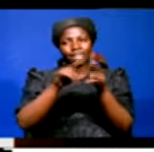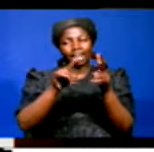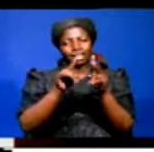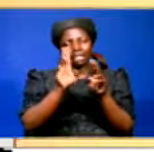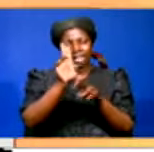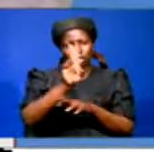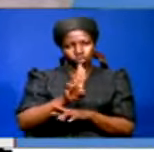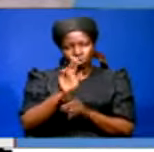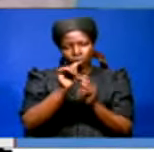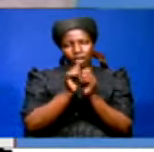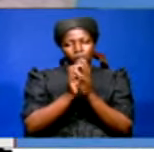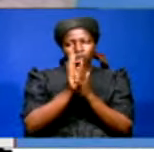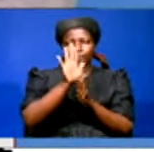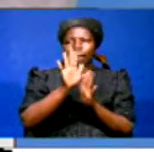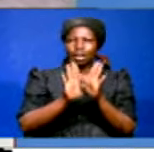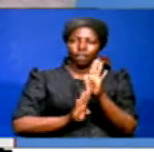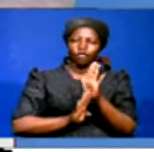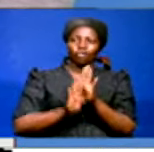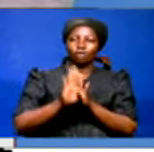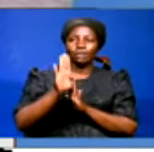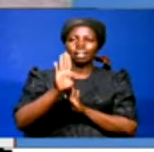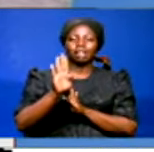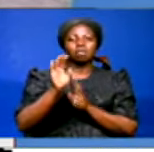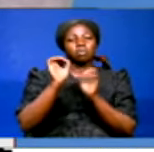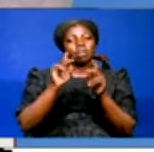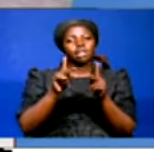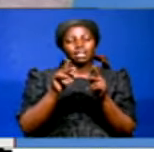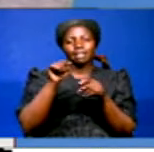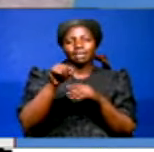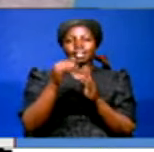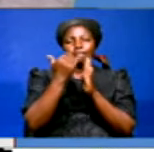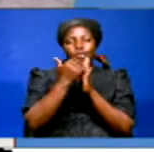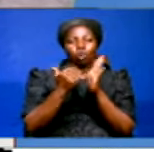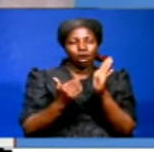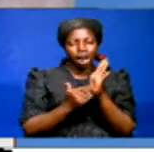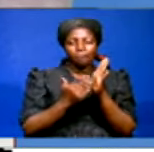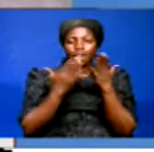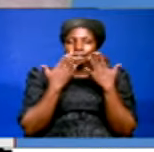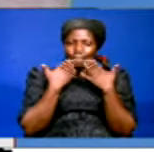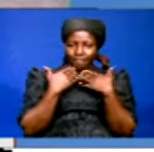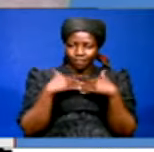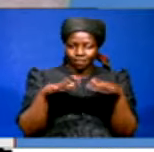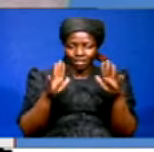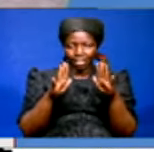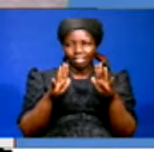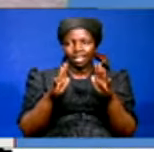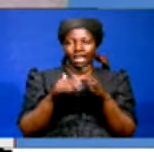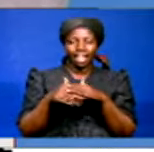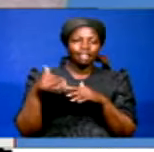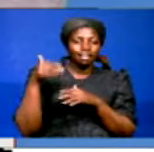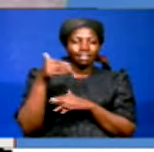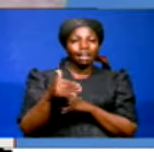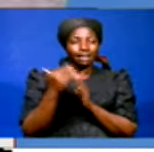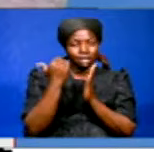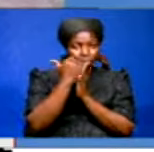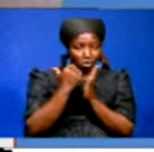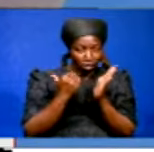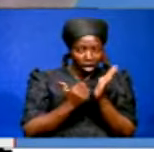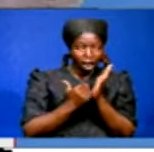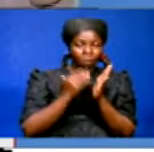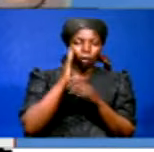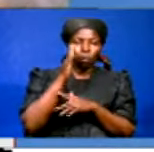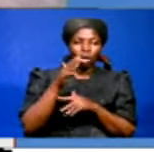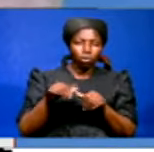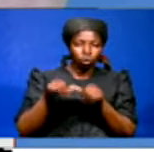yake. Haya, kwa leo kipindi hiki kinaishia hapa. Katika kipindi kijacho